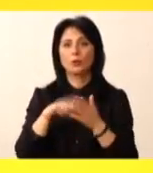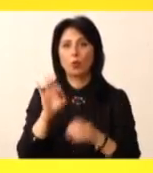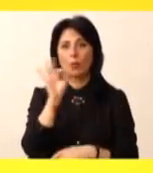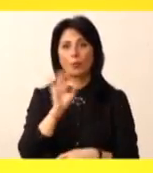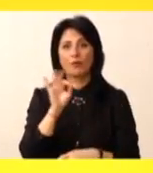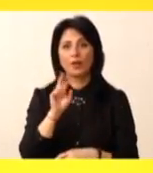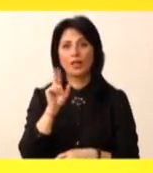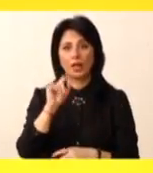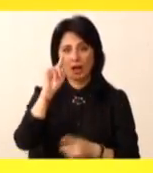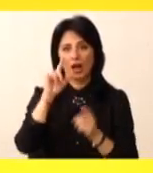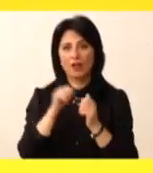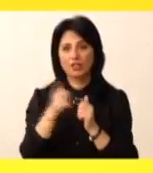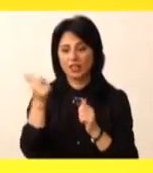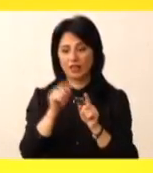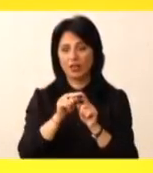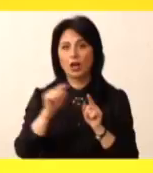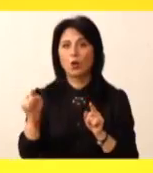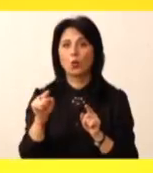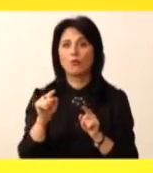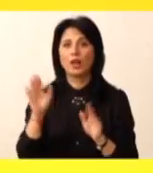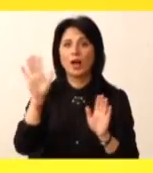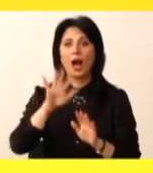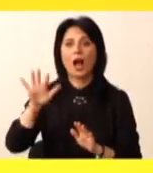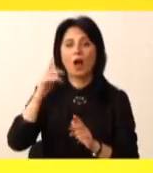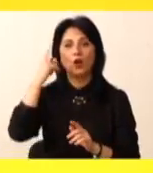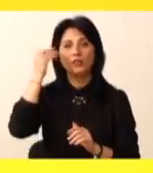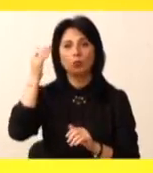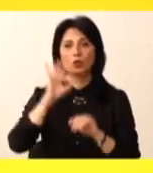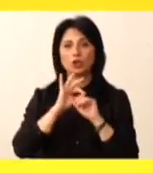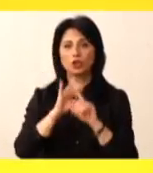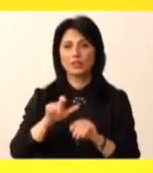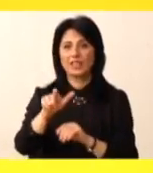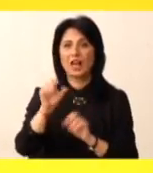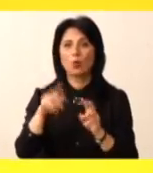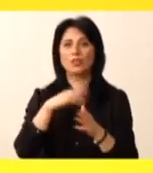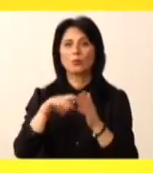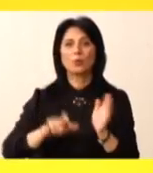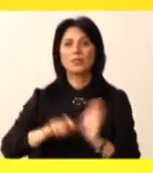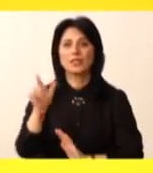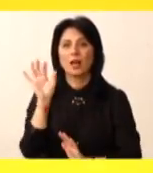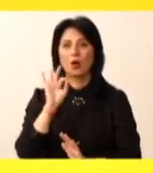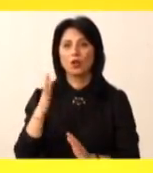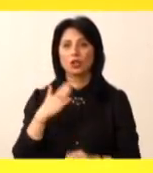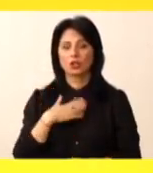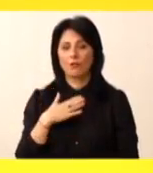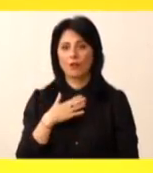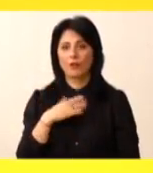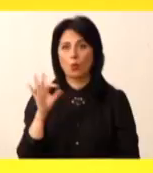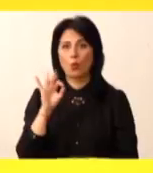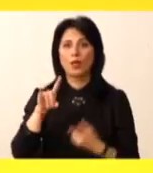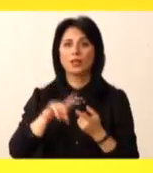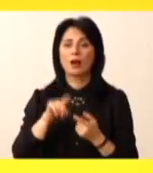უსაფრთხოებაზე და გახსოვთ კვირეული, რომელიც გაეროს ინიციატივით ჩატარდა საგზაო უსაფრთხოებასთან დაკავშირებით. ჩვენ